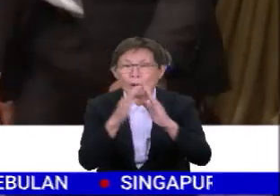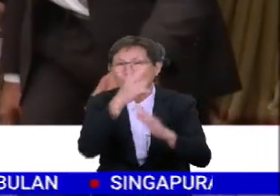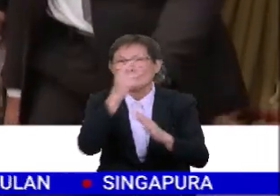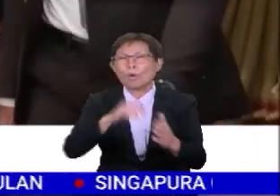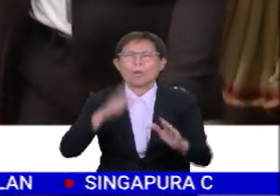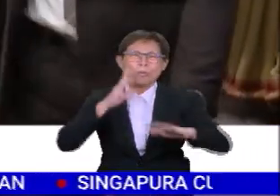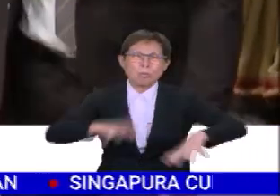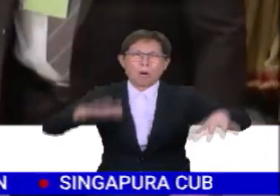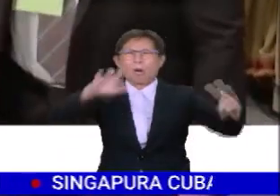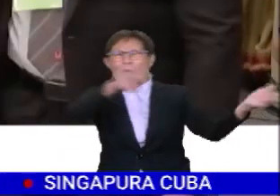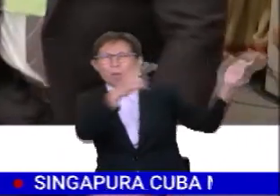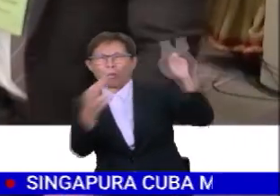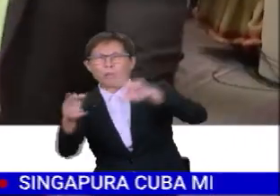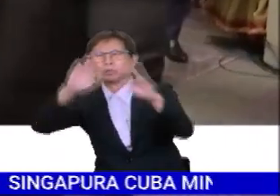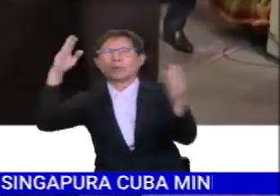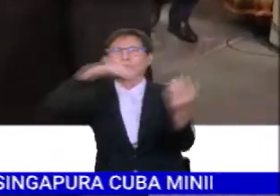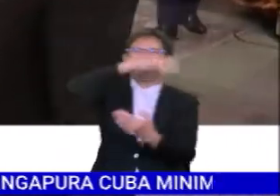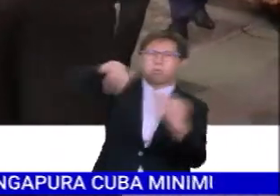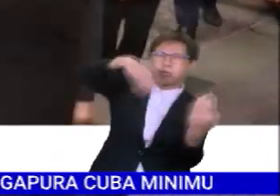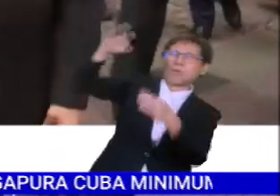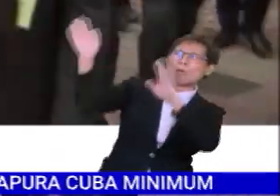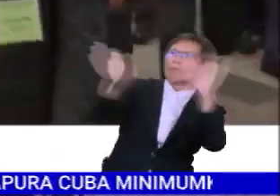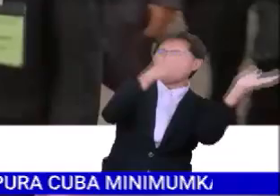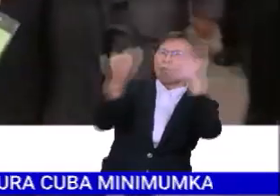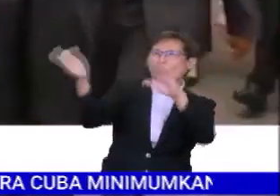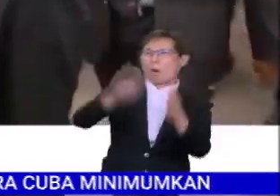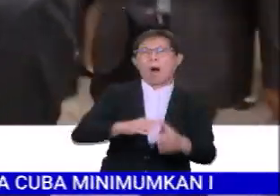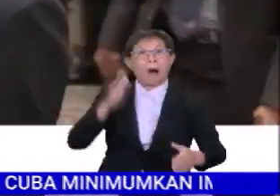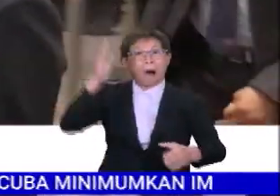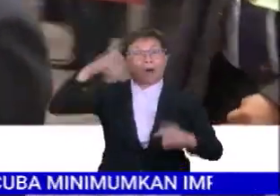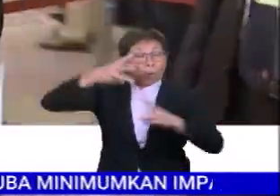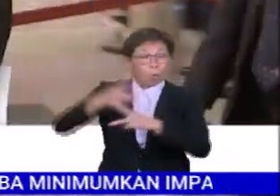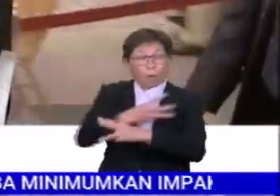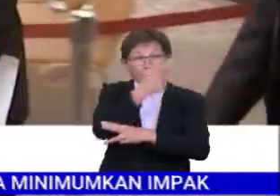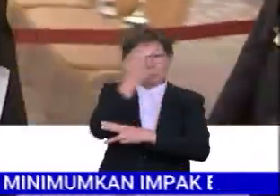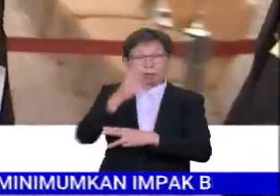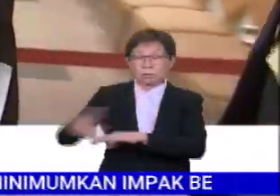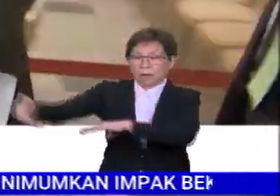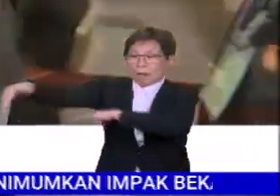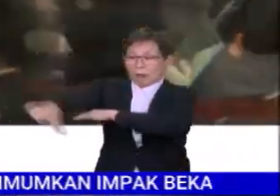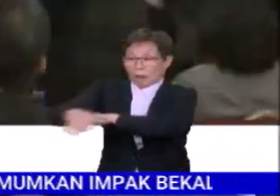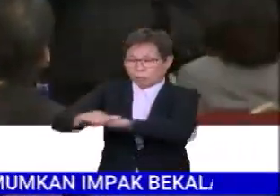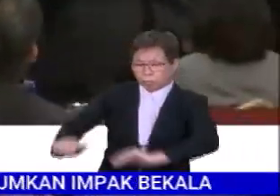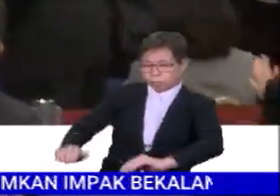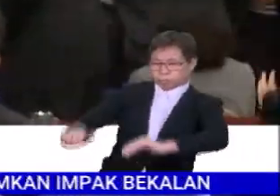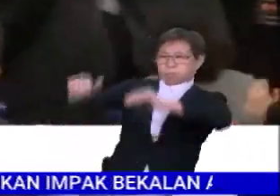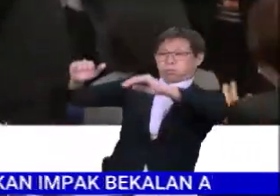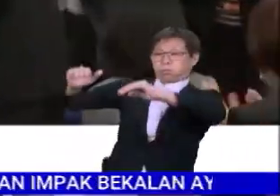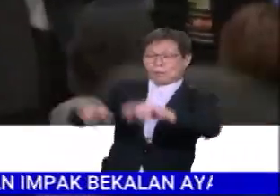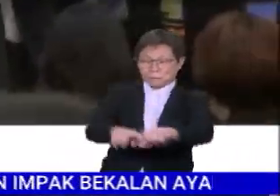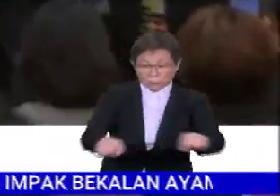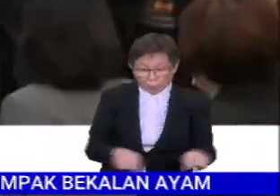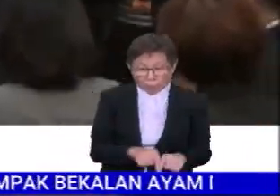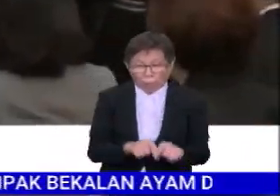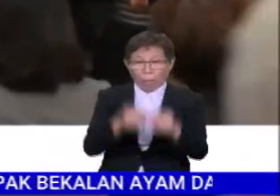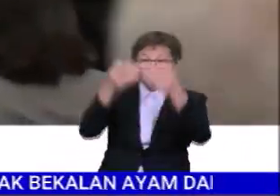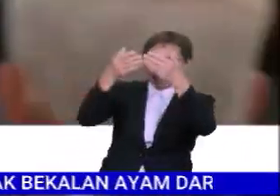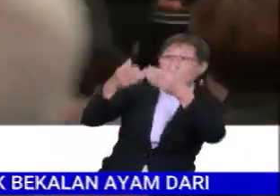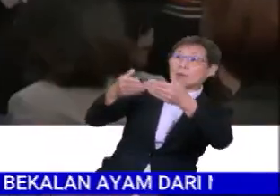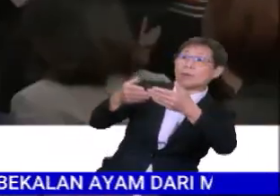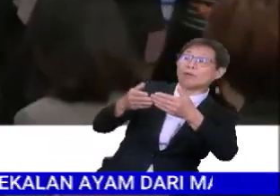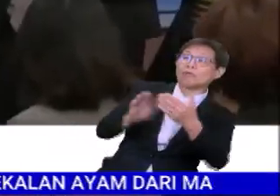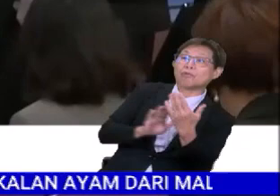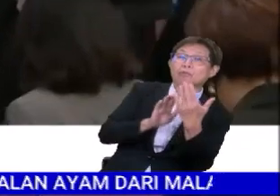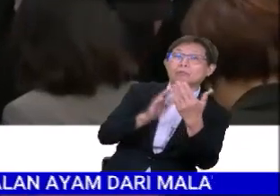ribut dan taufan. Keadaan dijangka terus memburuk dengan peningkatan paras air laut. Sebagai kawasan yang paling terdedah kepada